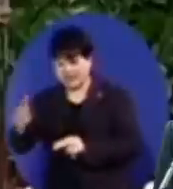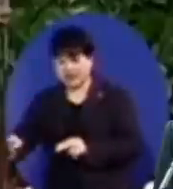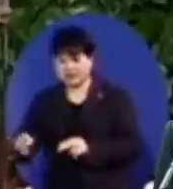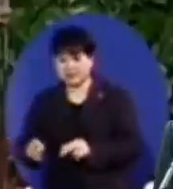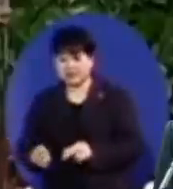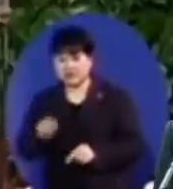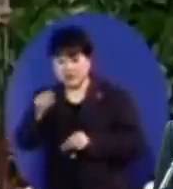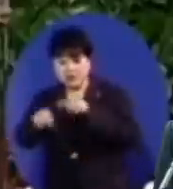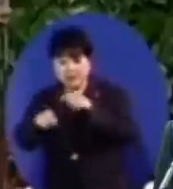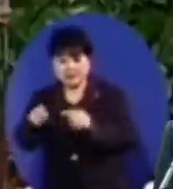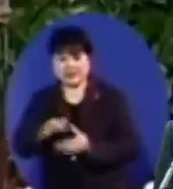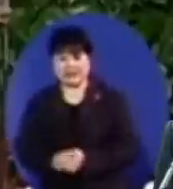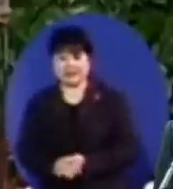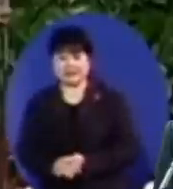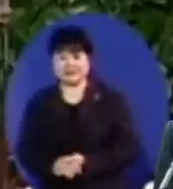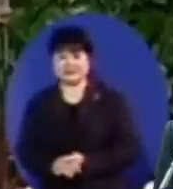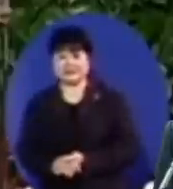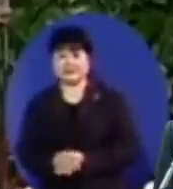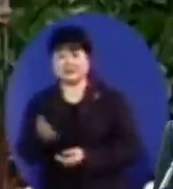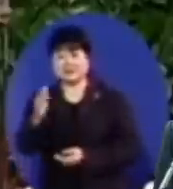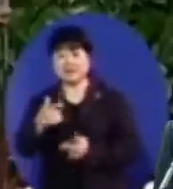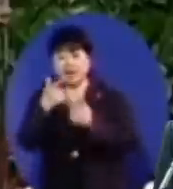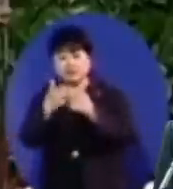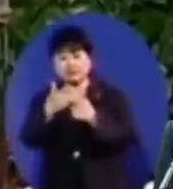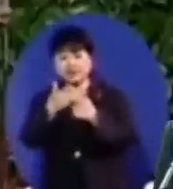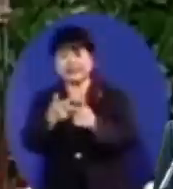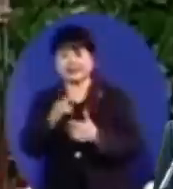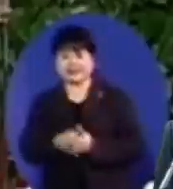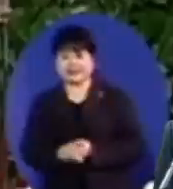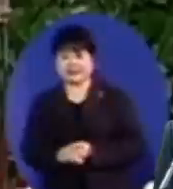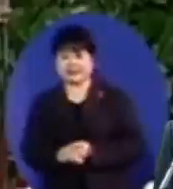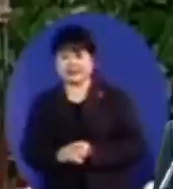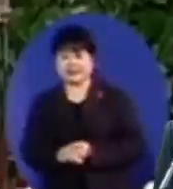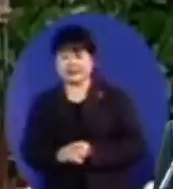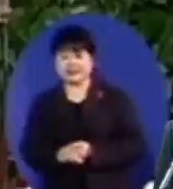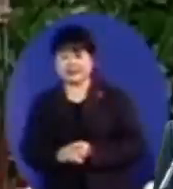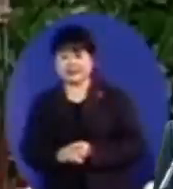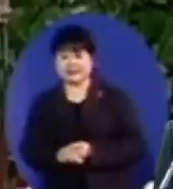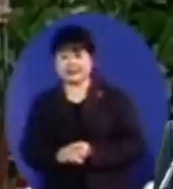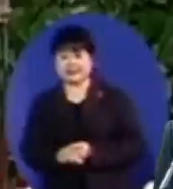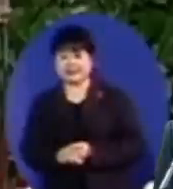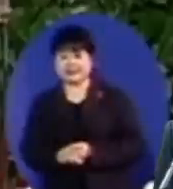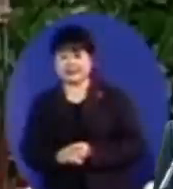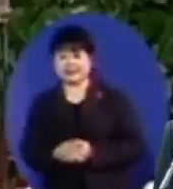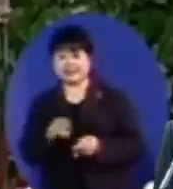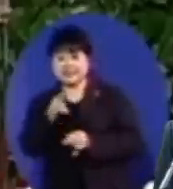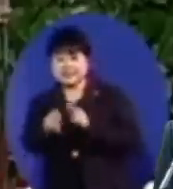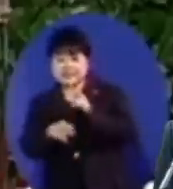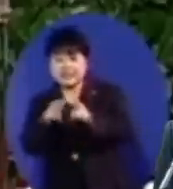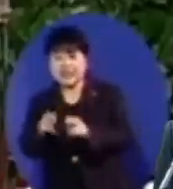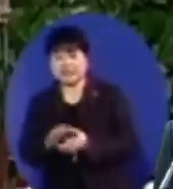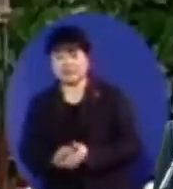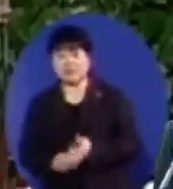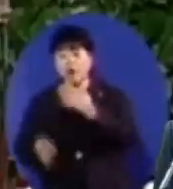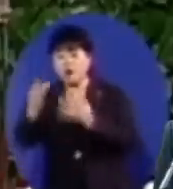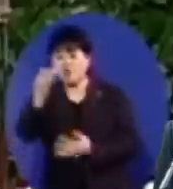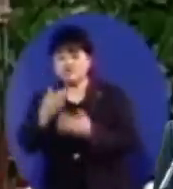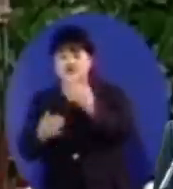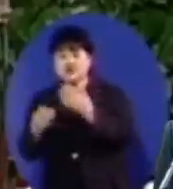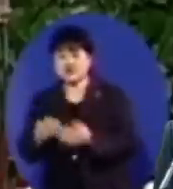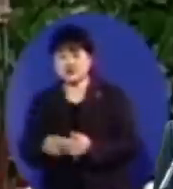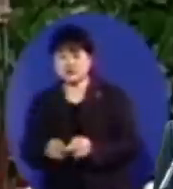걸어갔습니다. 그런데 부산진역에 기차를 타러 가보면 화차들이 굉장히